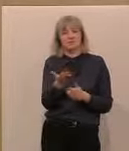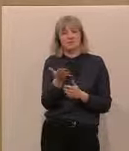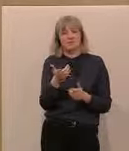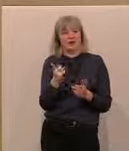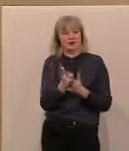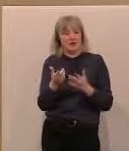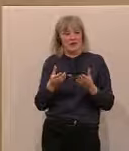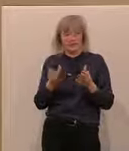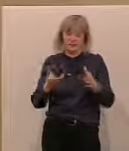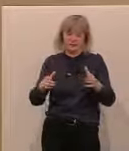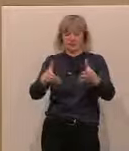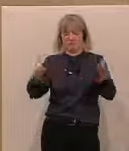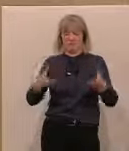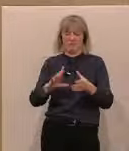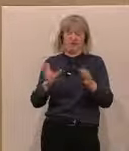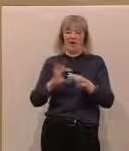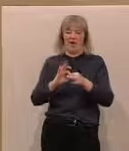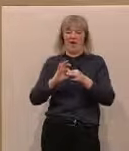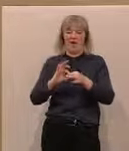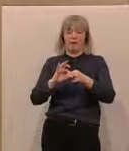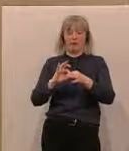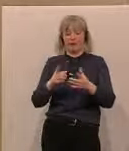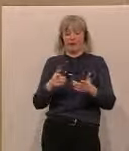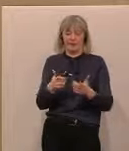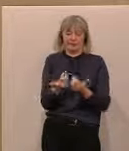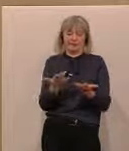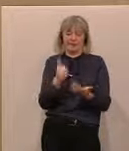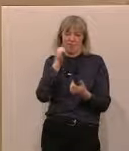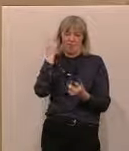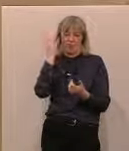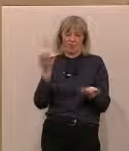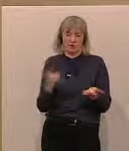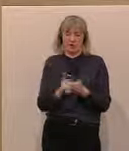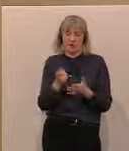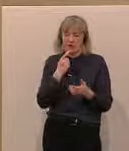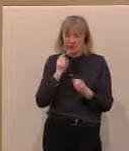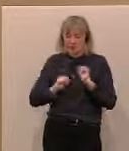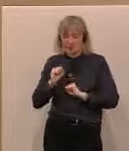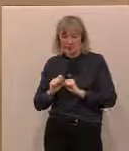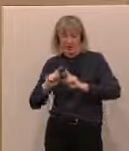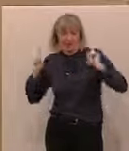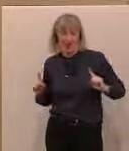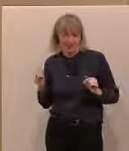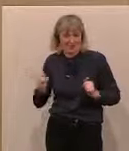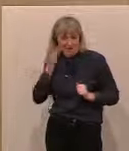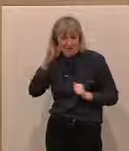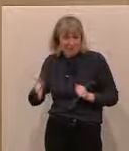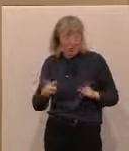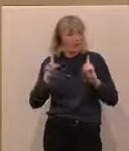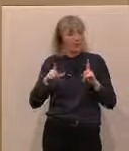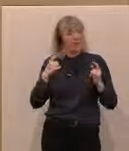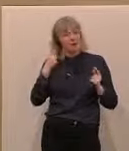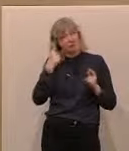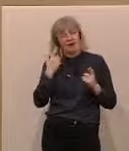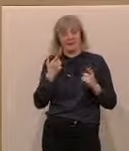an dem Gerät abhängig, das ist etwas, was nicht ganz logisch ist. Es ist so, dass das Konsumverhalten ein ganz anderes geworden ist. Aber ich finde, dass das